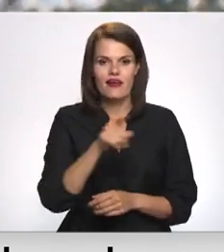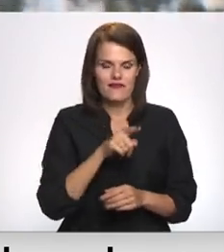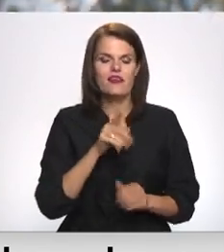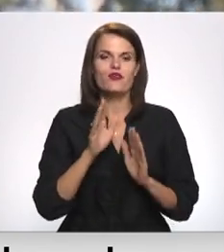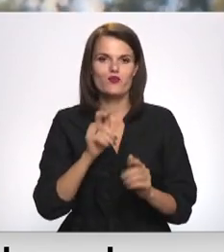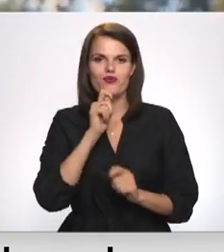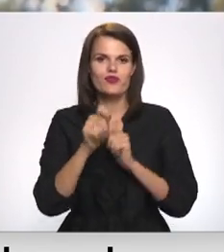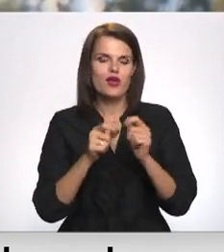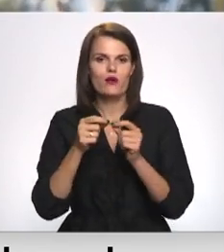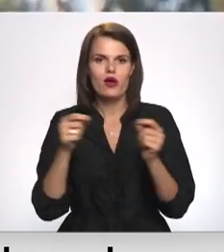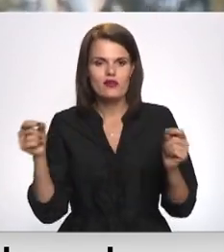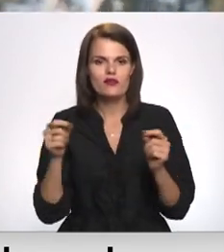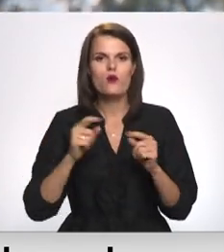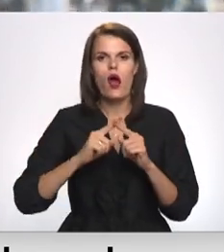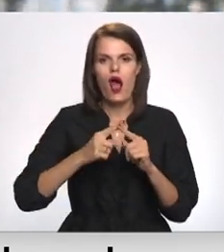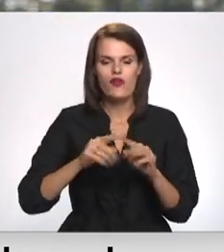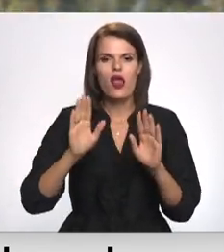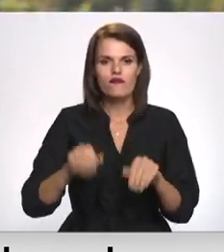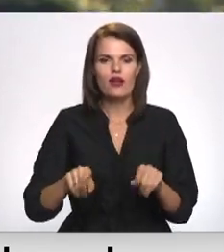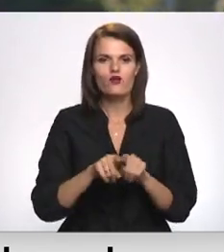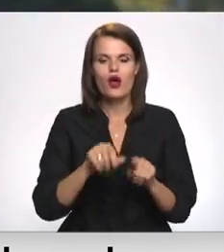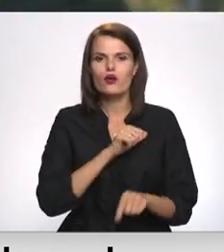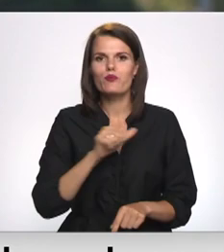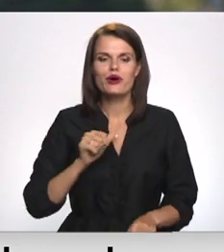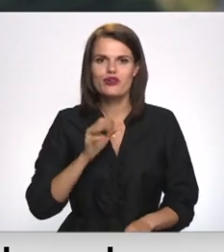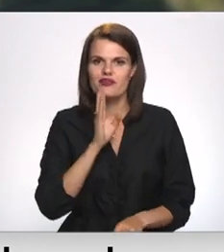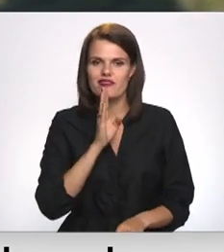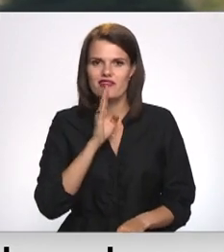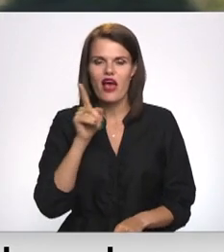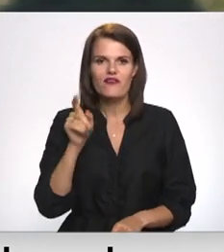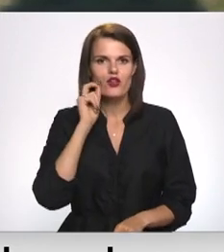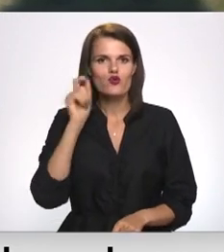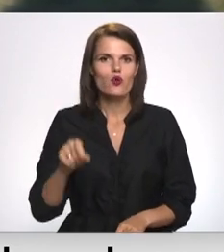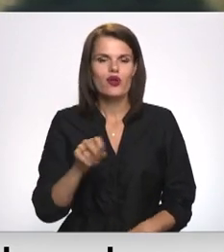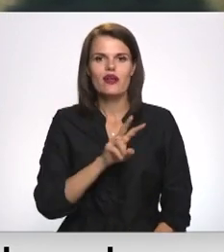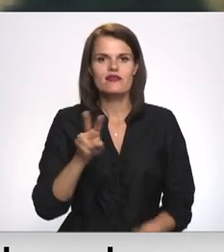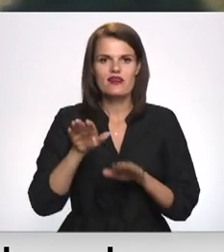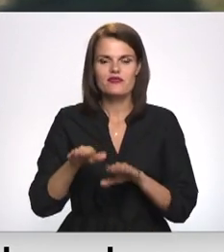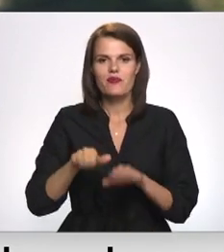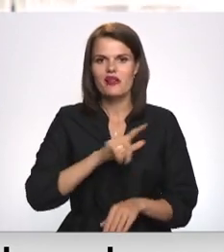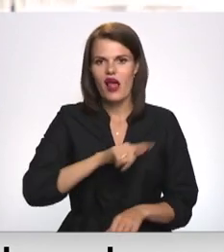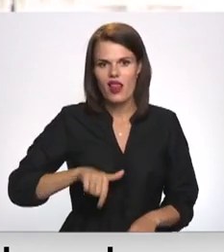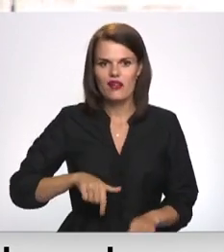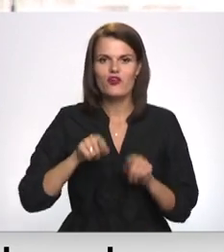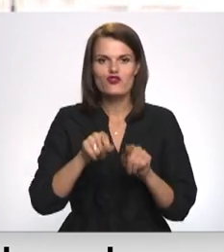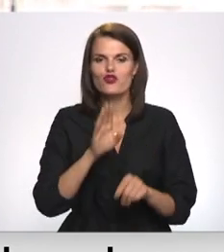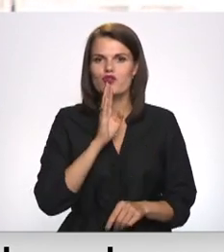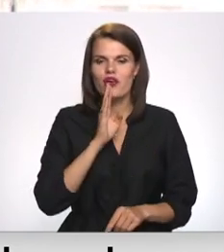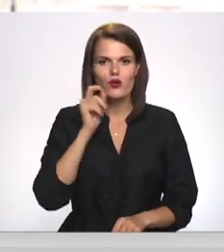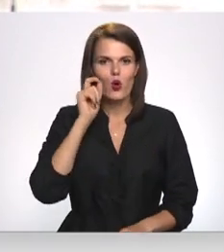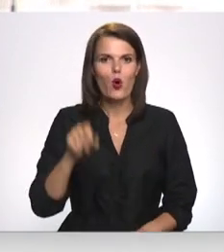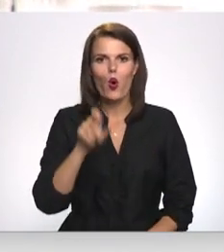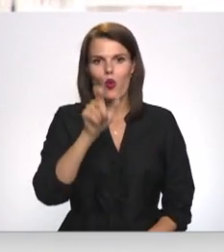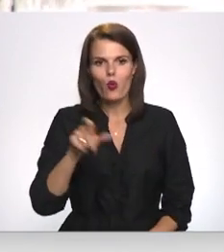un adatas, lai zeķis varētu adīt arī ukraiņu sievietes, kuras pagaidām mīt Latvijā. Šīs ukraiņu sievietes pat ir gatavas adīt,